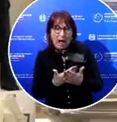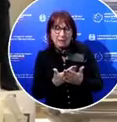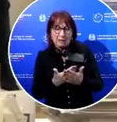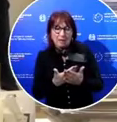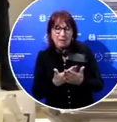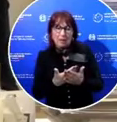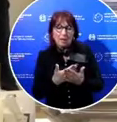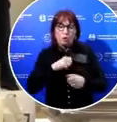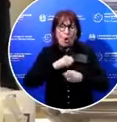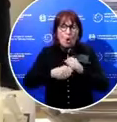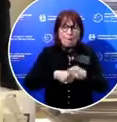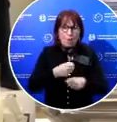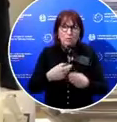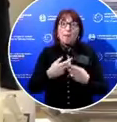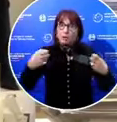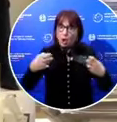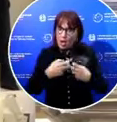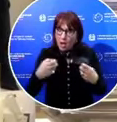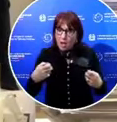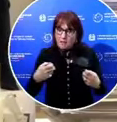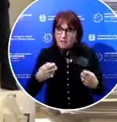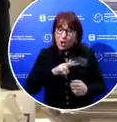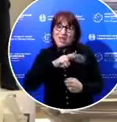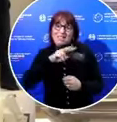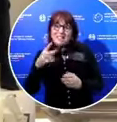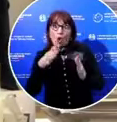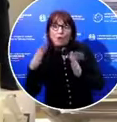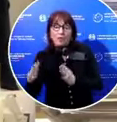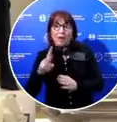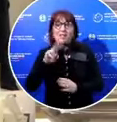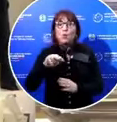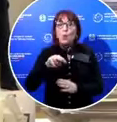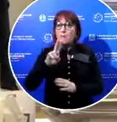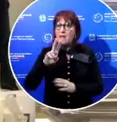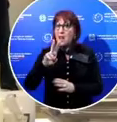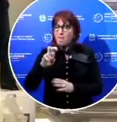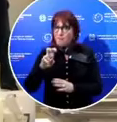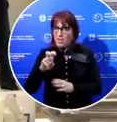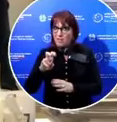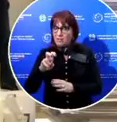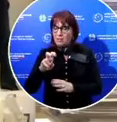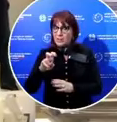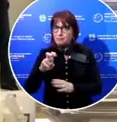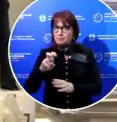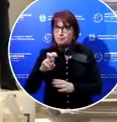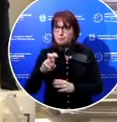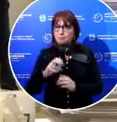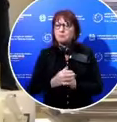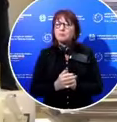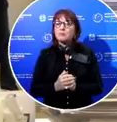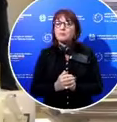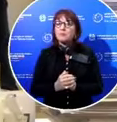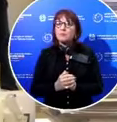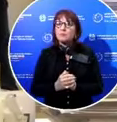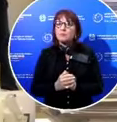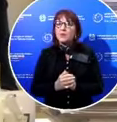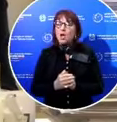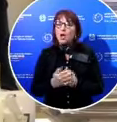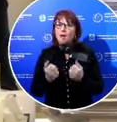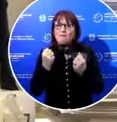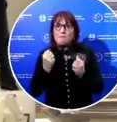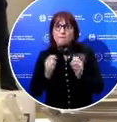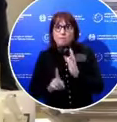di comportamento, la seconda parte del 2020 ha fatto registrare una forte